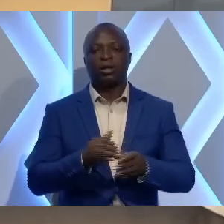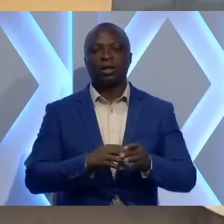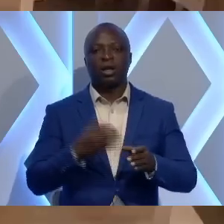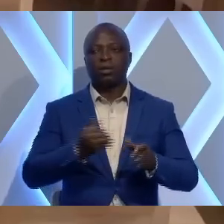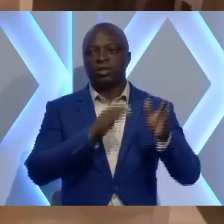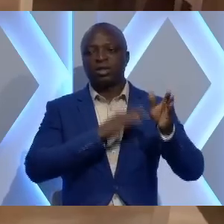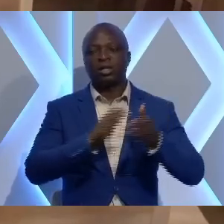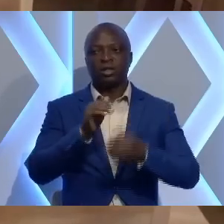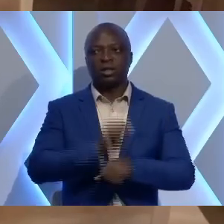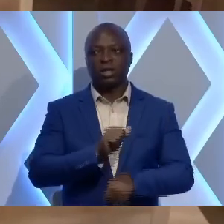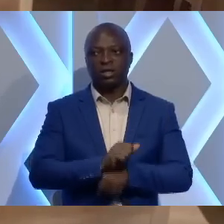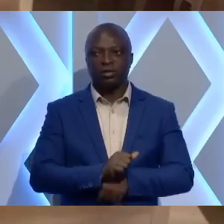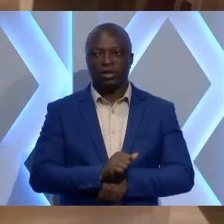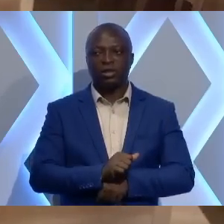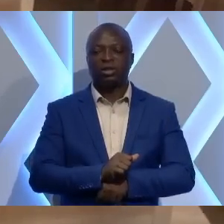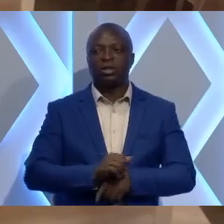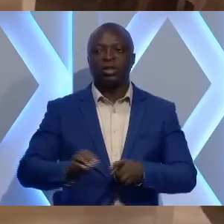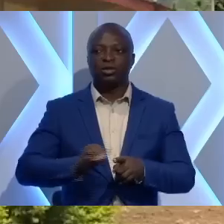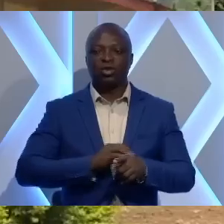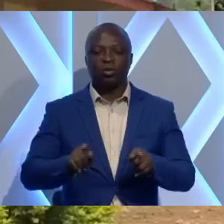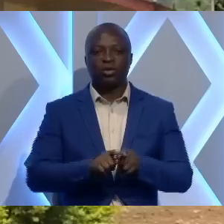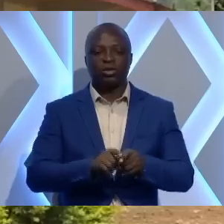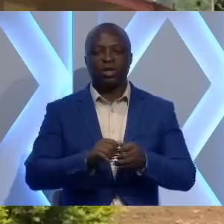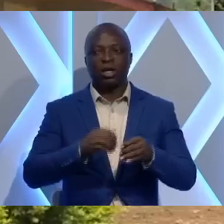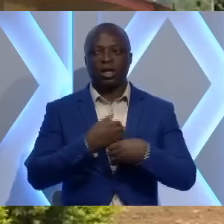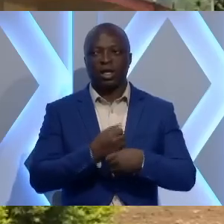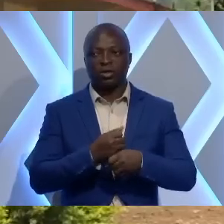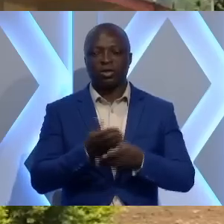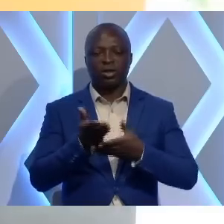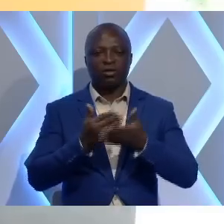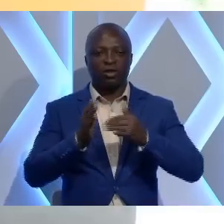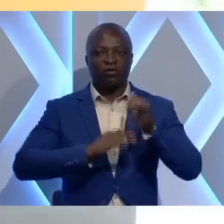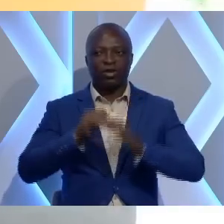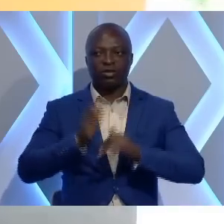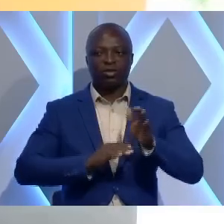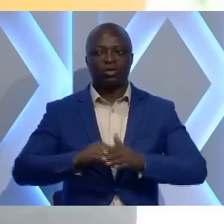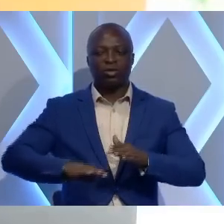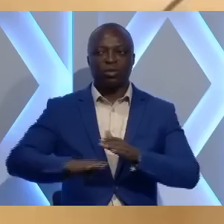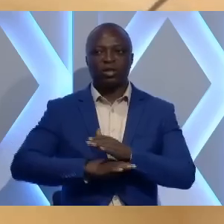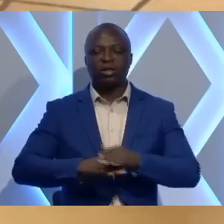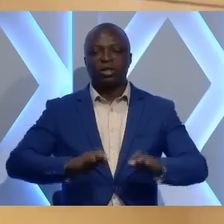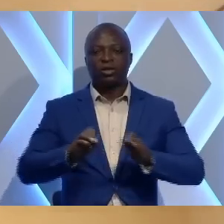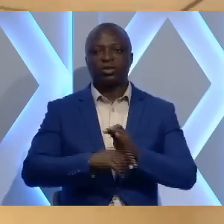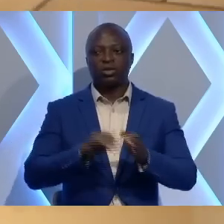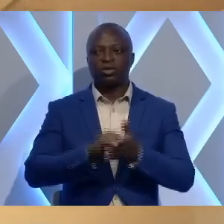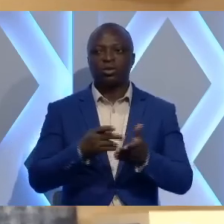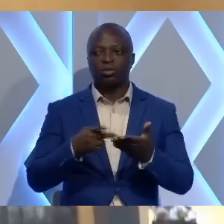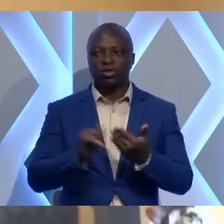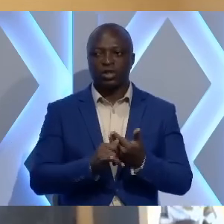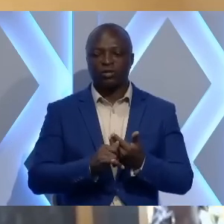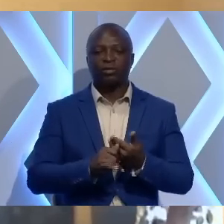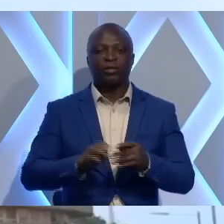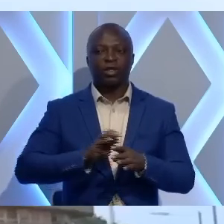en charge des activités. Il s'occupe aussi de la mise en place des infrastructures de base, de l'exécution des micro-projets,